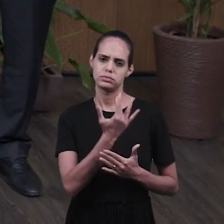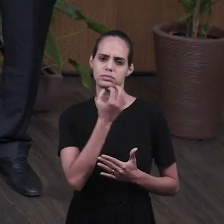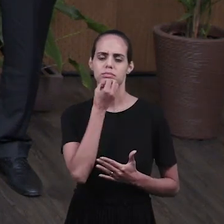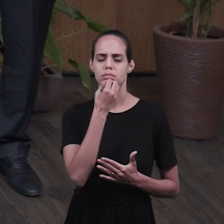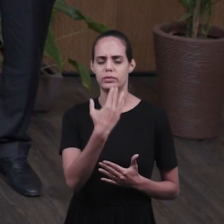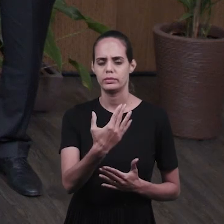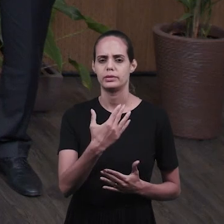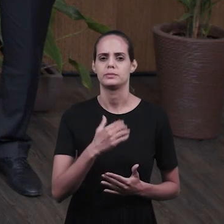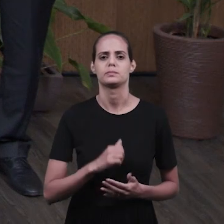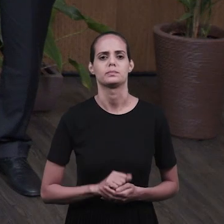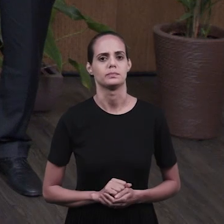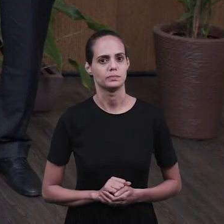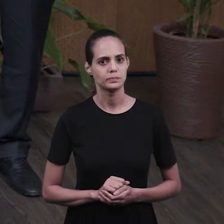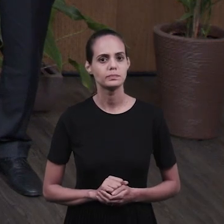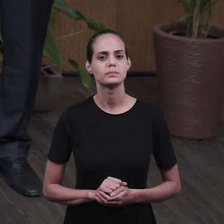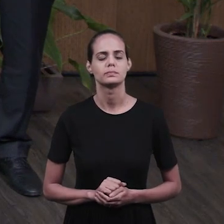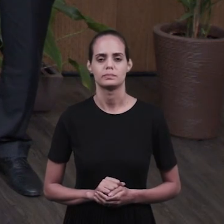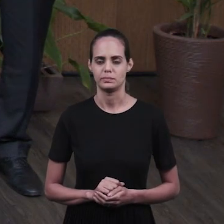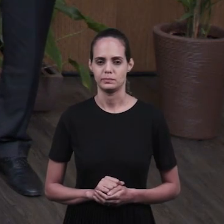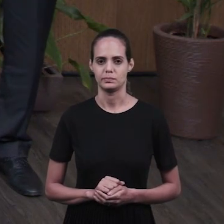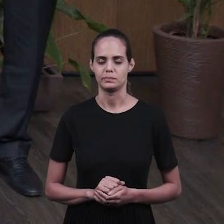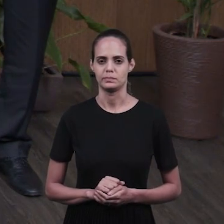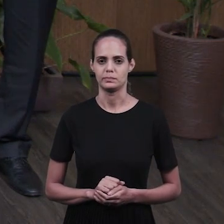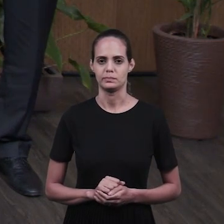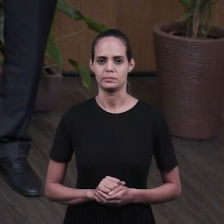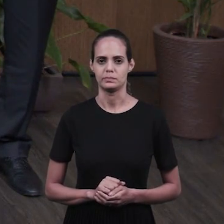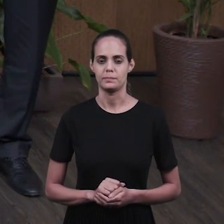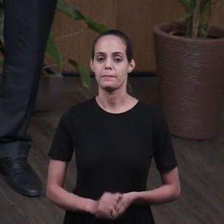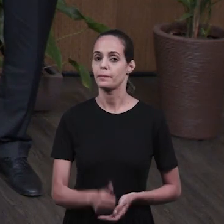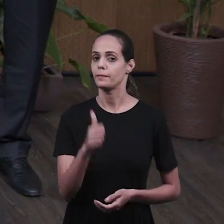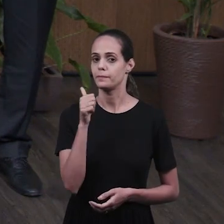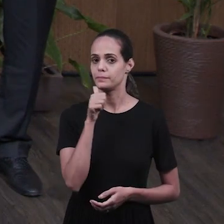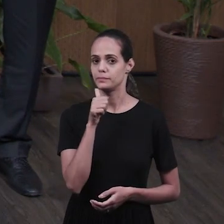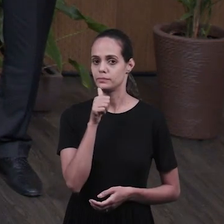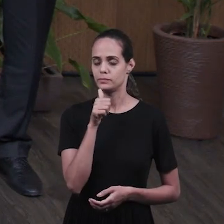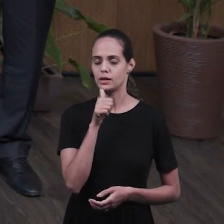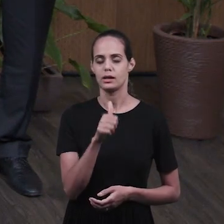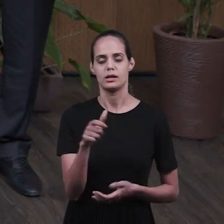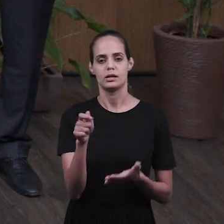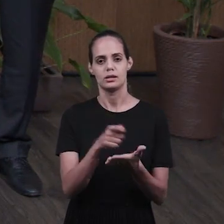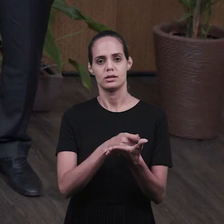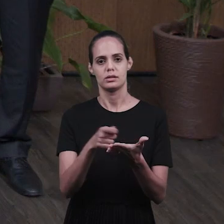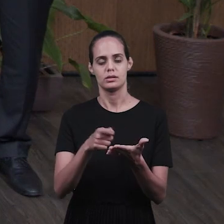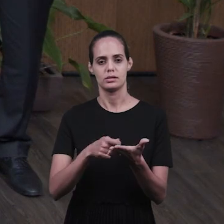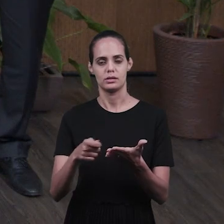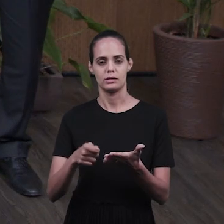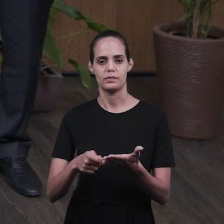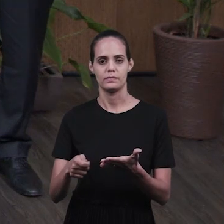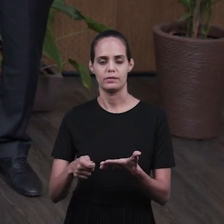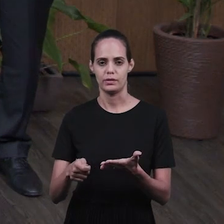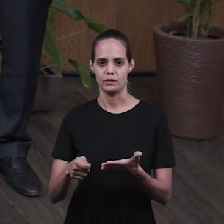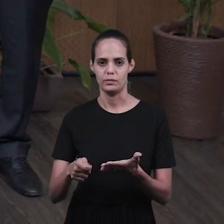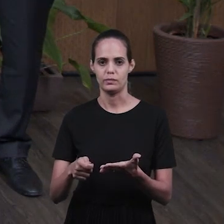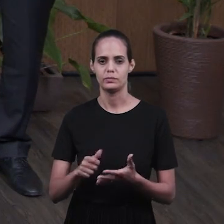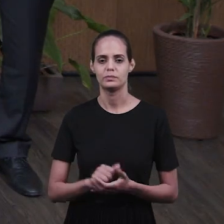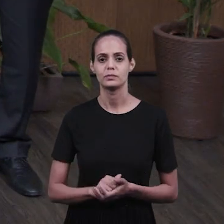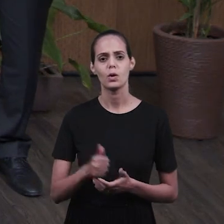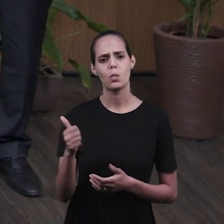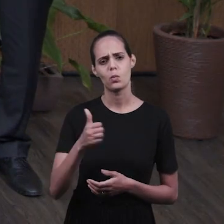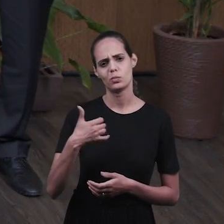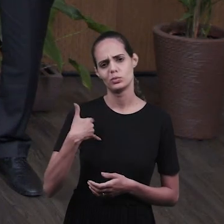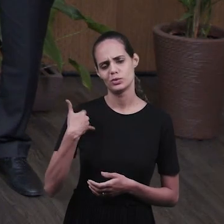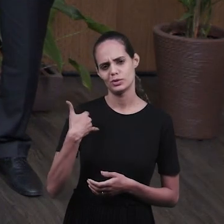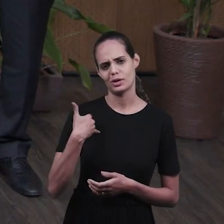ils ont bénédiction d'être une bonne terre, comme il nous a écrit Ali Ellen, de 11 ans, ça